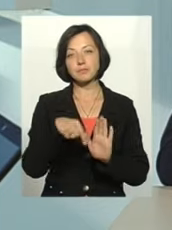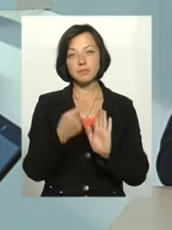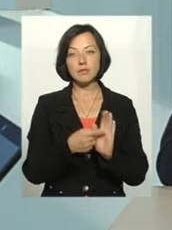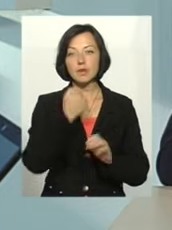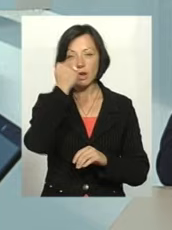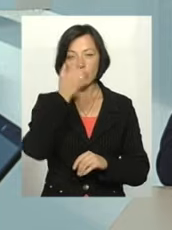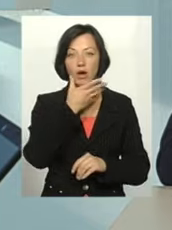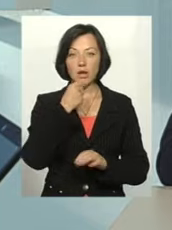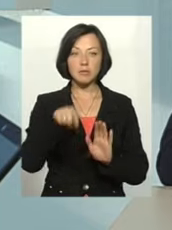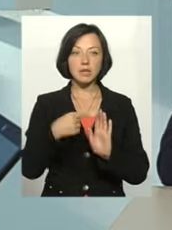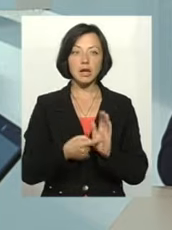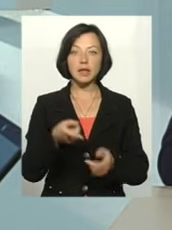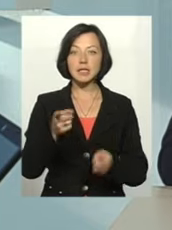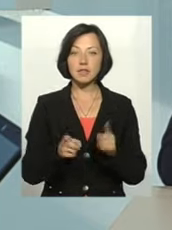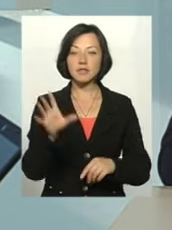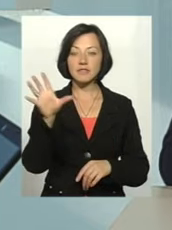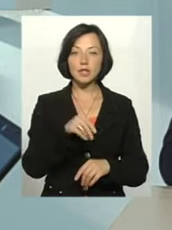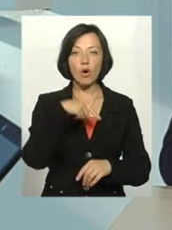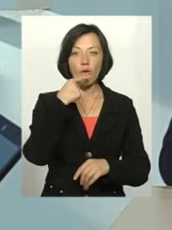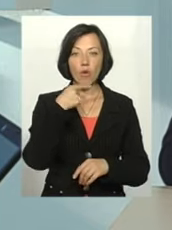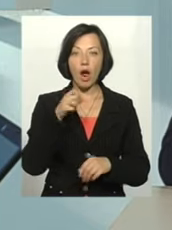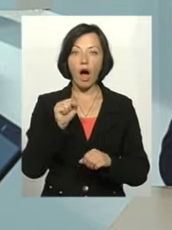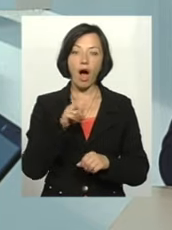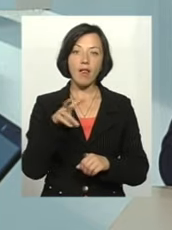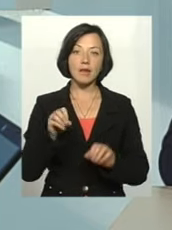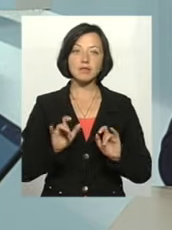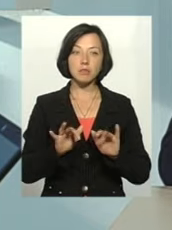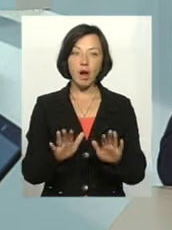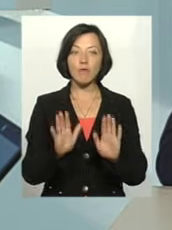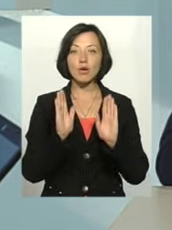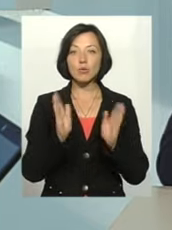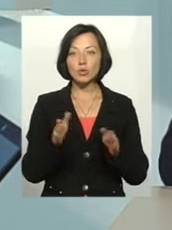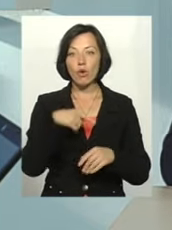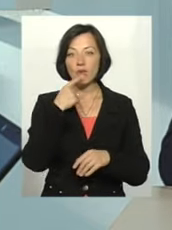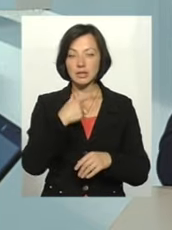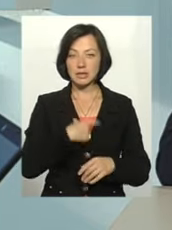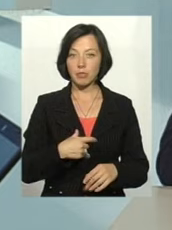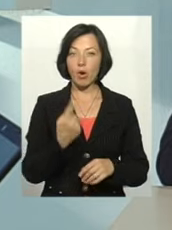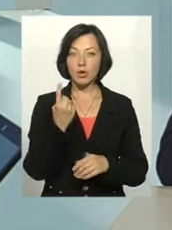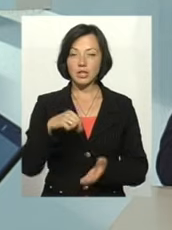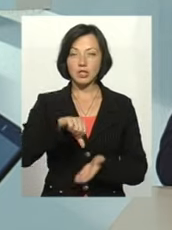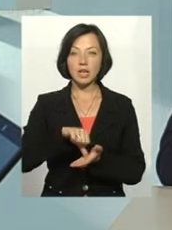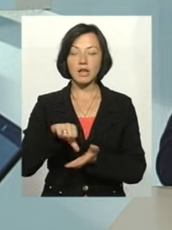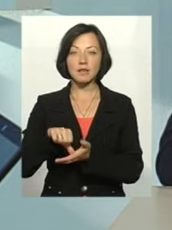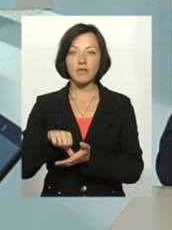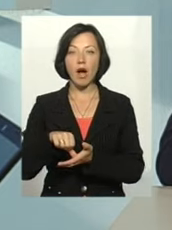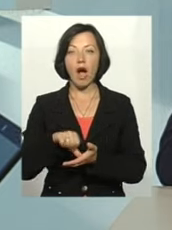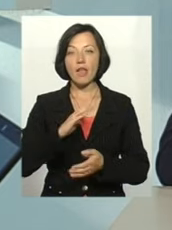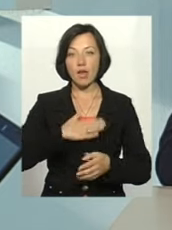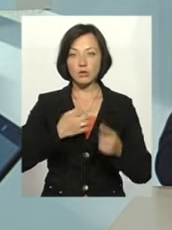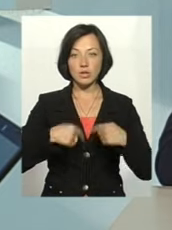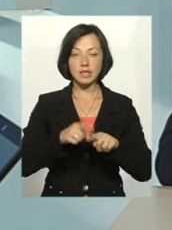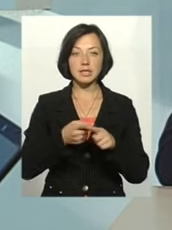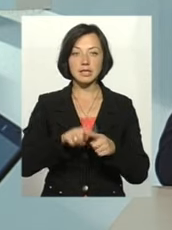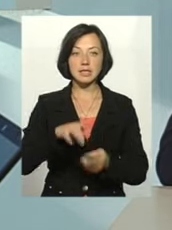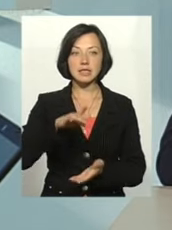питання, тому що дійсно всі говорять, але справи будуть говорити за себе. Приміром, один із членів ВГО коаліції у Хмельницькому – це центр